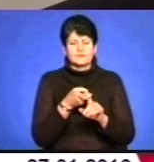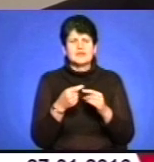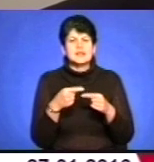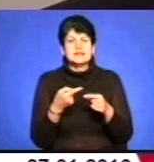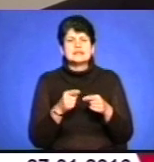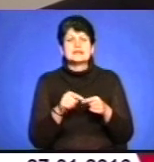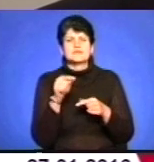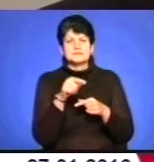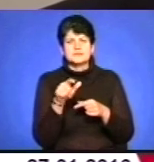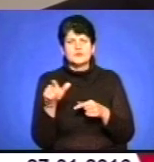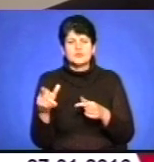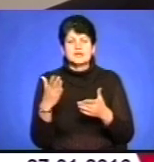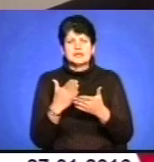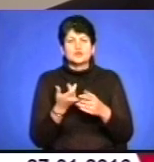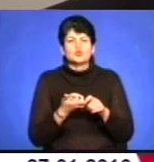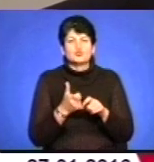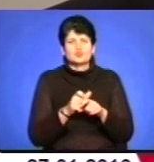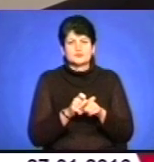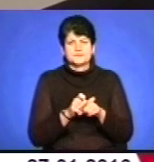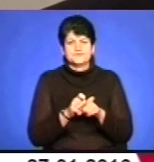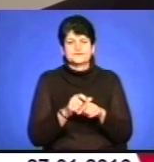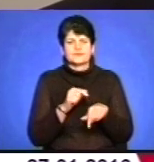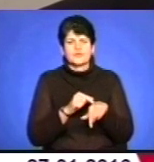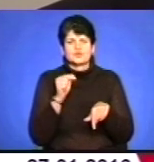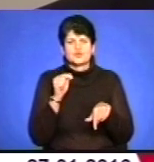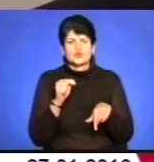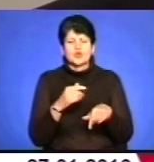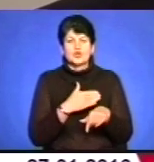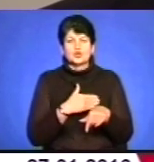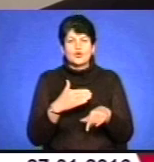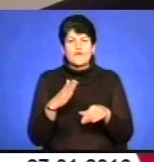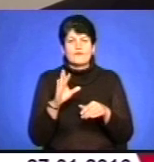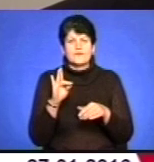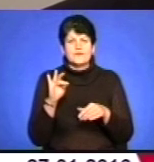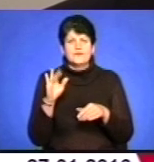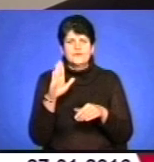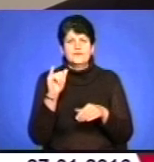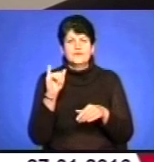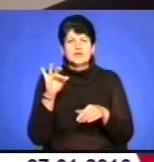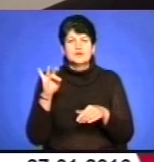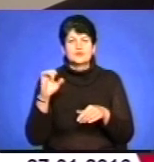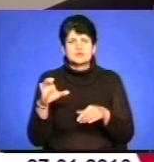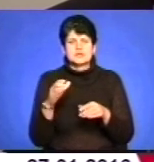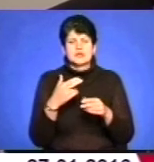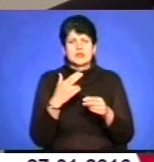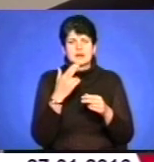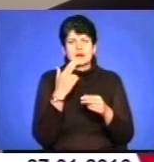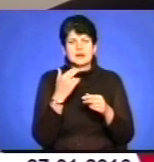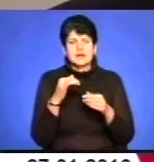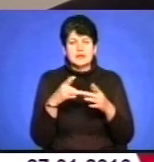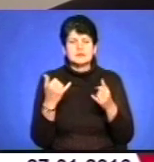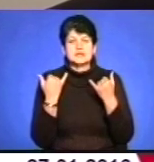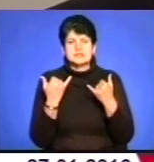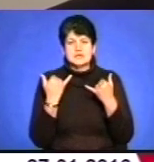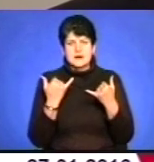група ризику, яка найбільш вразлива до вірусу грипу. Сьогодні наш лабораторний відділ